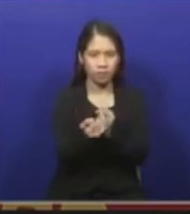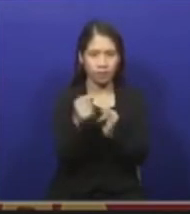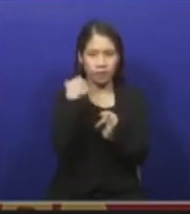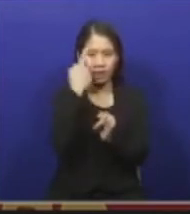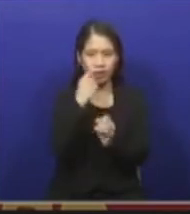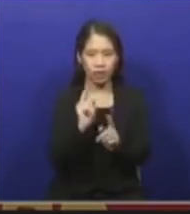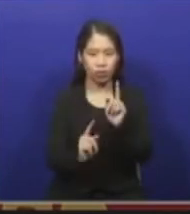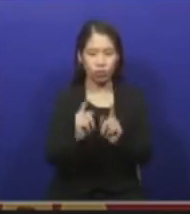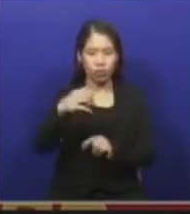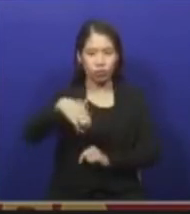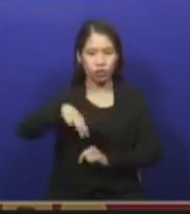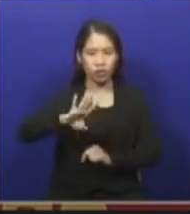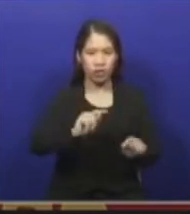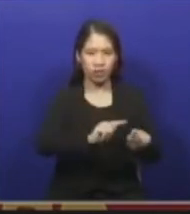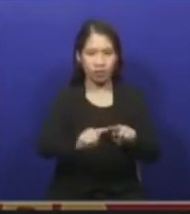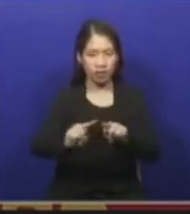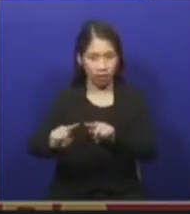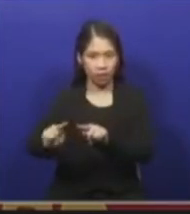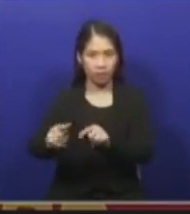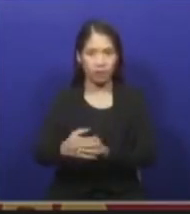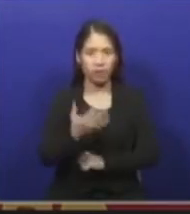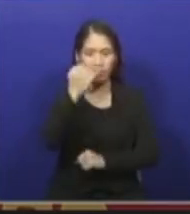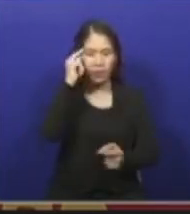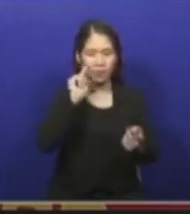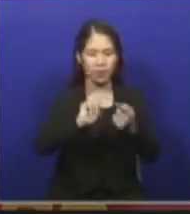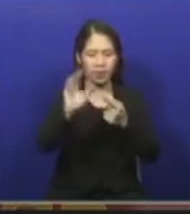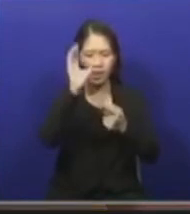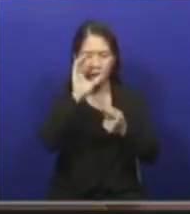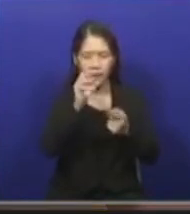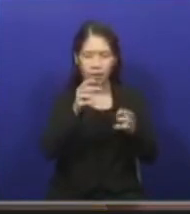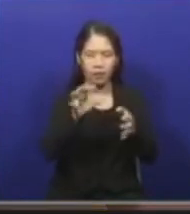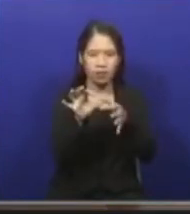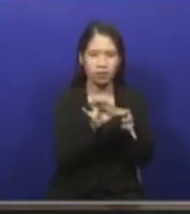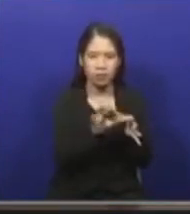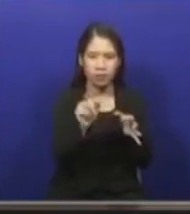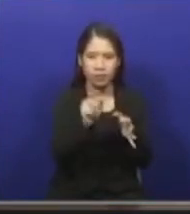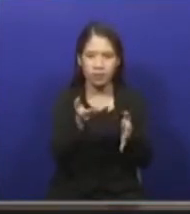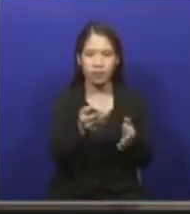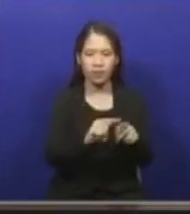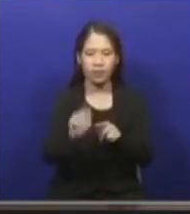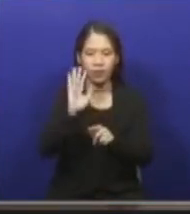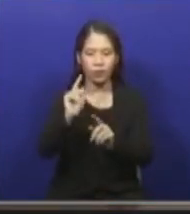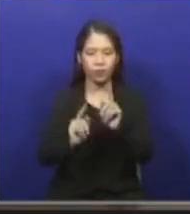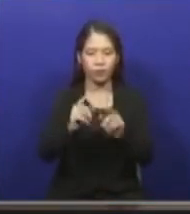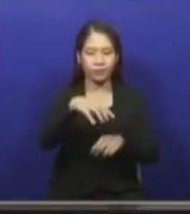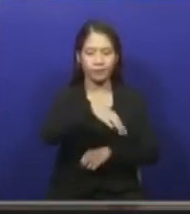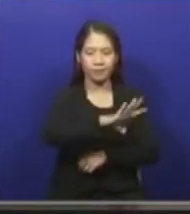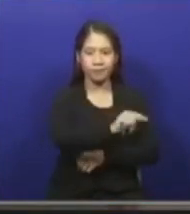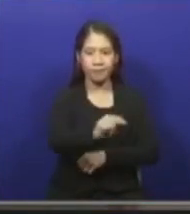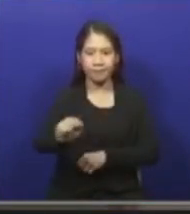ประมูลต่างๆในหลายๆโครงการเข้าด้วยกันเพื่อหาความเชื่อมโยงของผู้ถือหุ้นในบริษัทเหล่านั้นนั่นเ